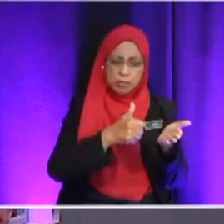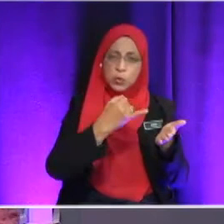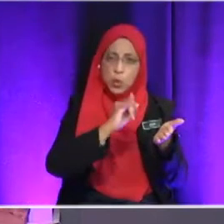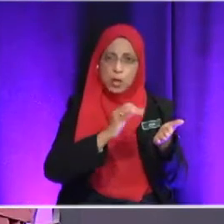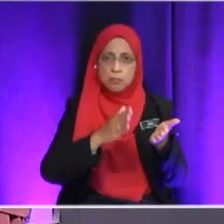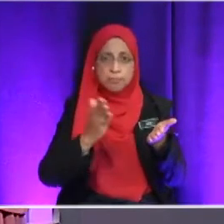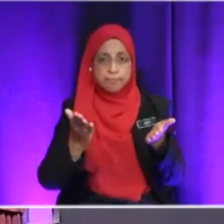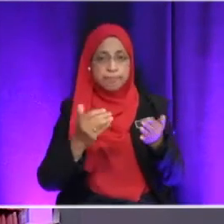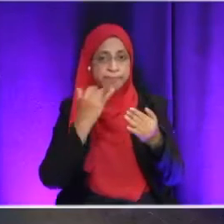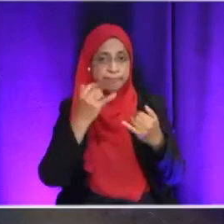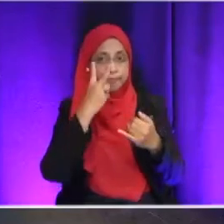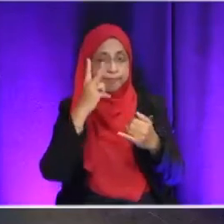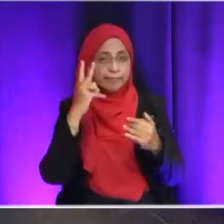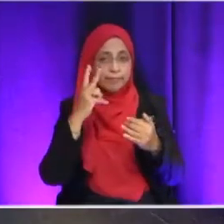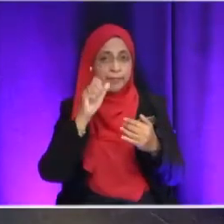Assalamualaikum